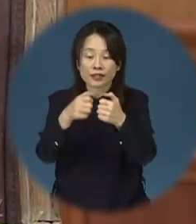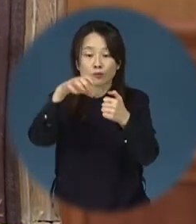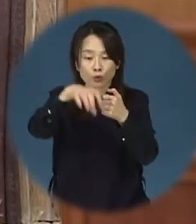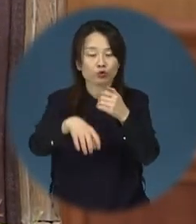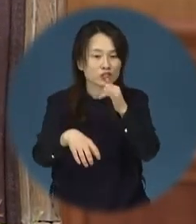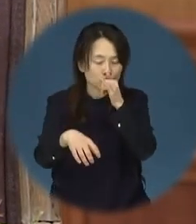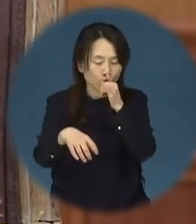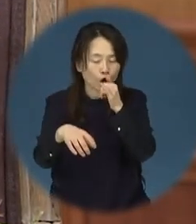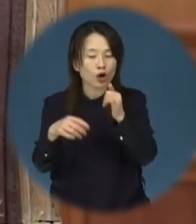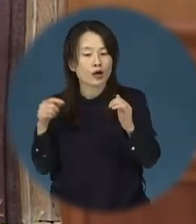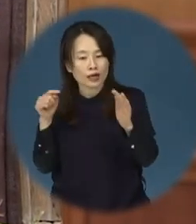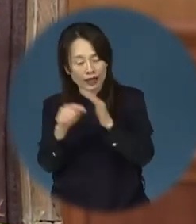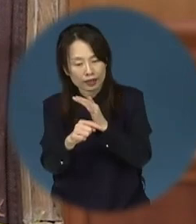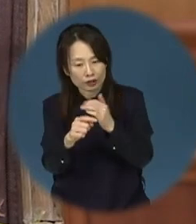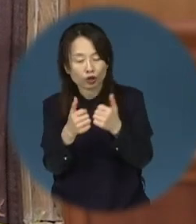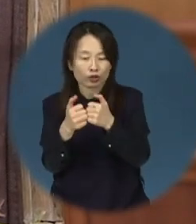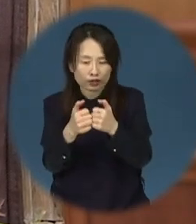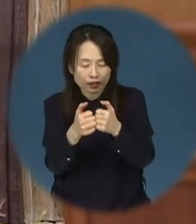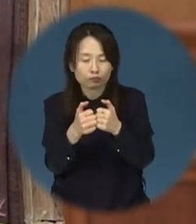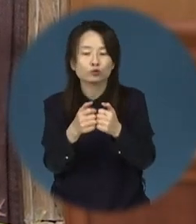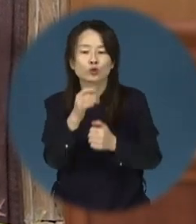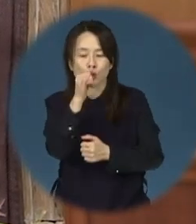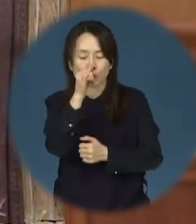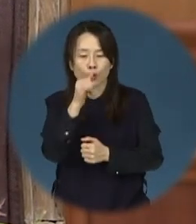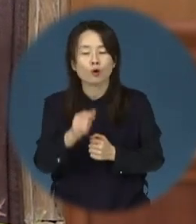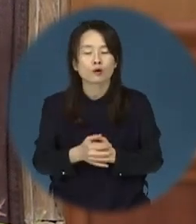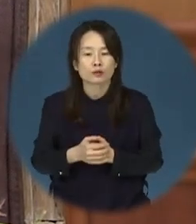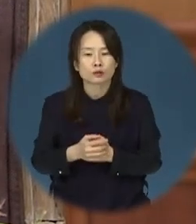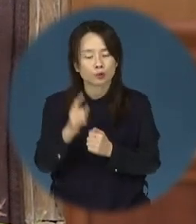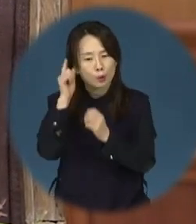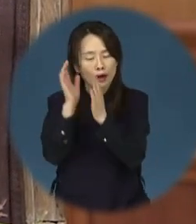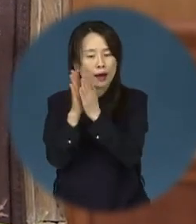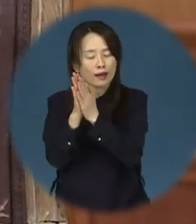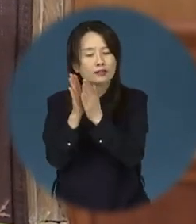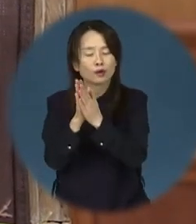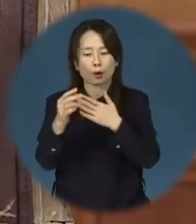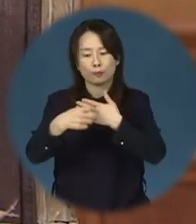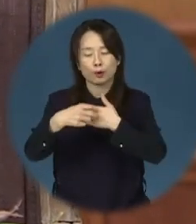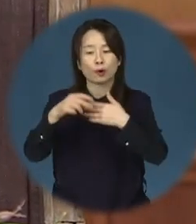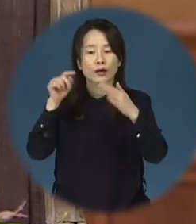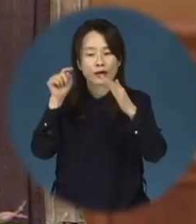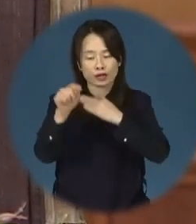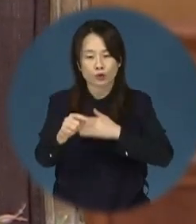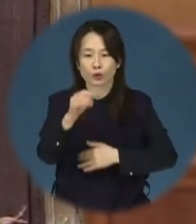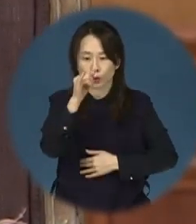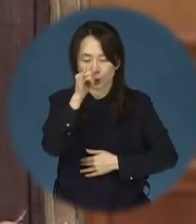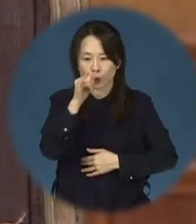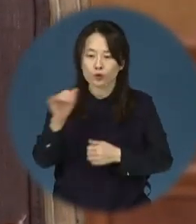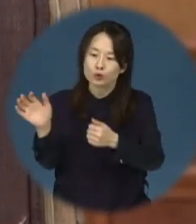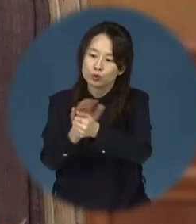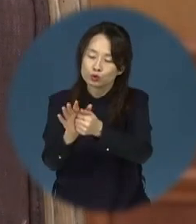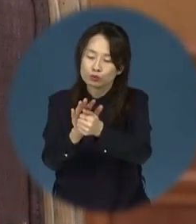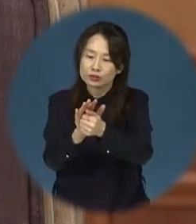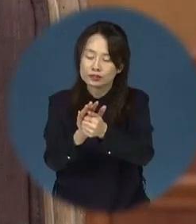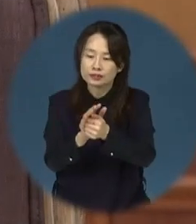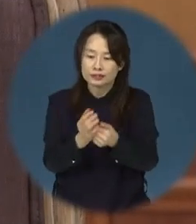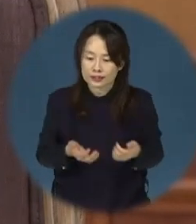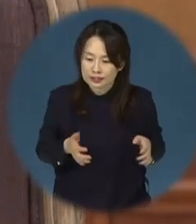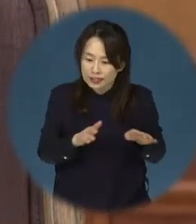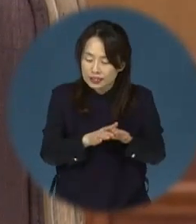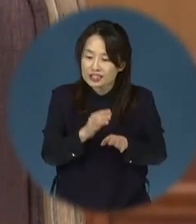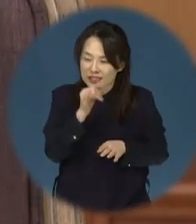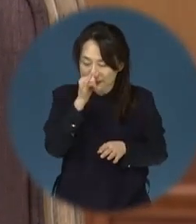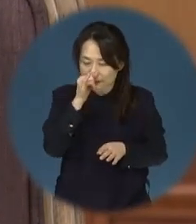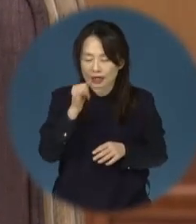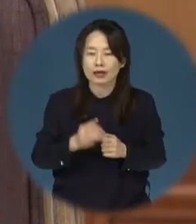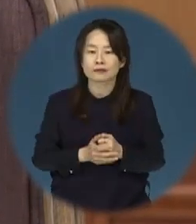이렇게 병원을 시립병원들을 갈 수 있는 길들을 이제 다 잘 알고 예. 또 노숙인 관련 단체들이 그런 책자를 나눠줘서